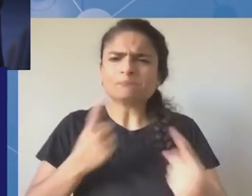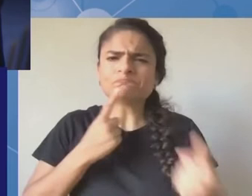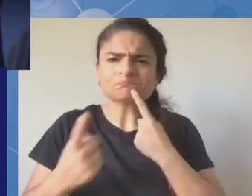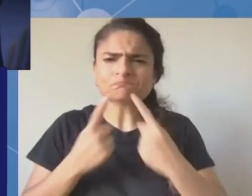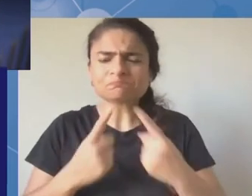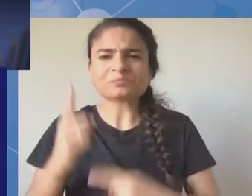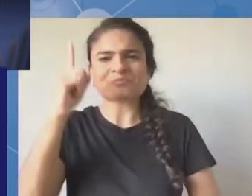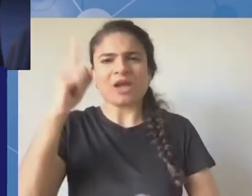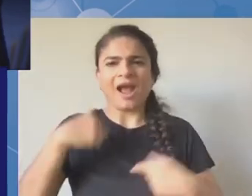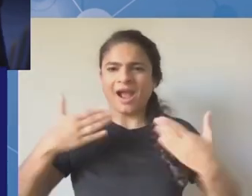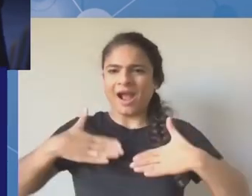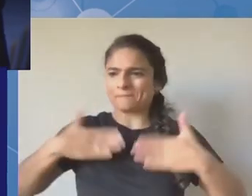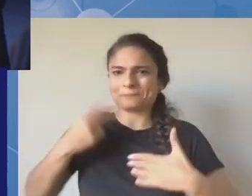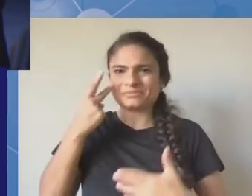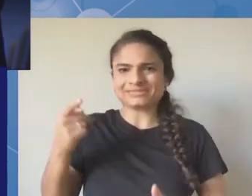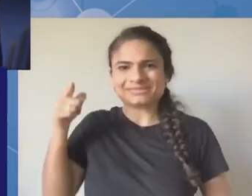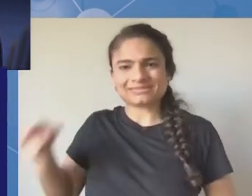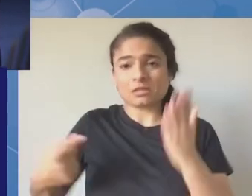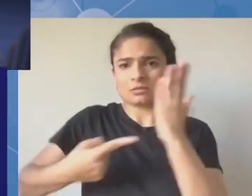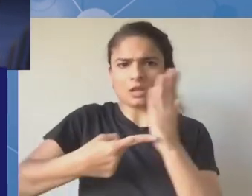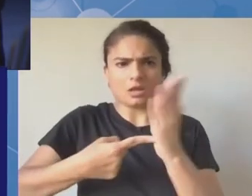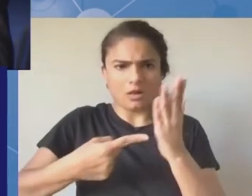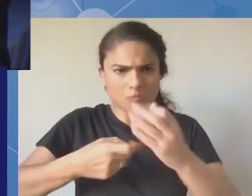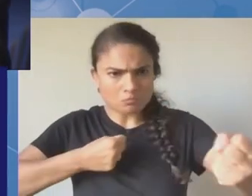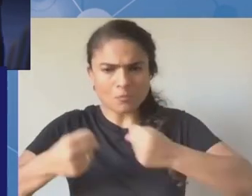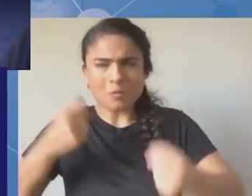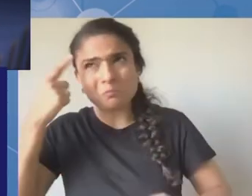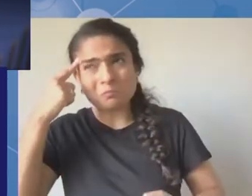وربطه بالعمل